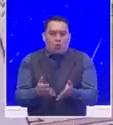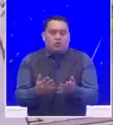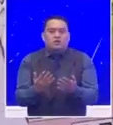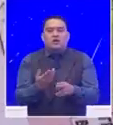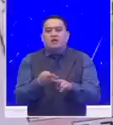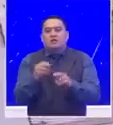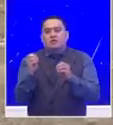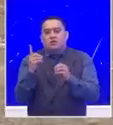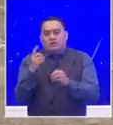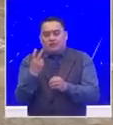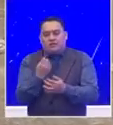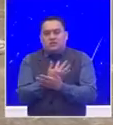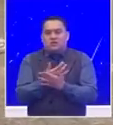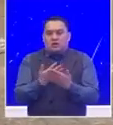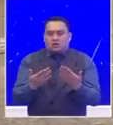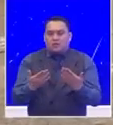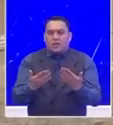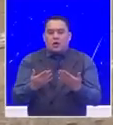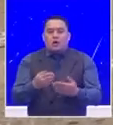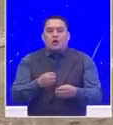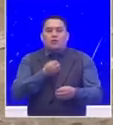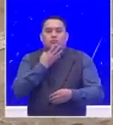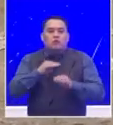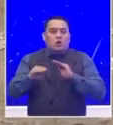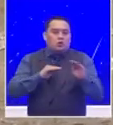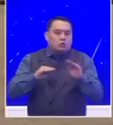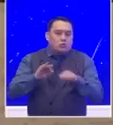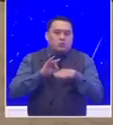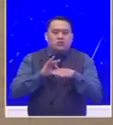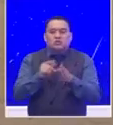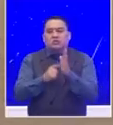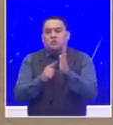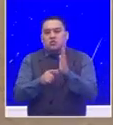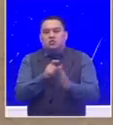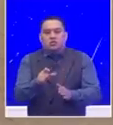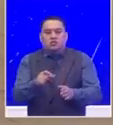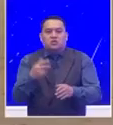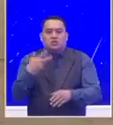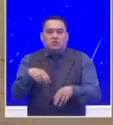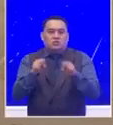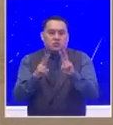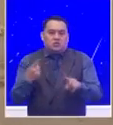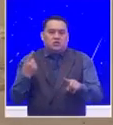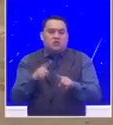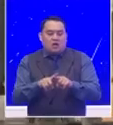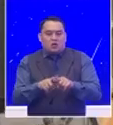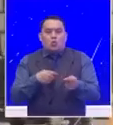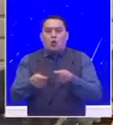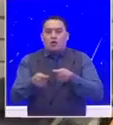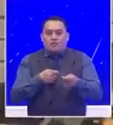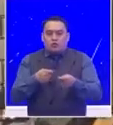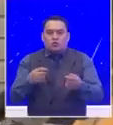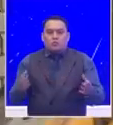порядка двух десятков видов. Сейчас работы по благоустройству территории ведут 70 человек и 30 единиц техники. По словам властей города